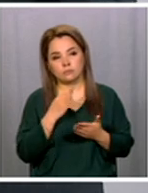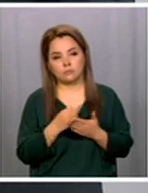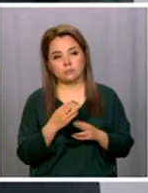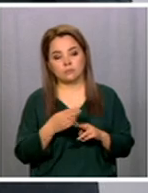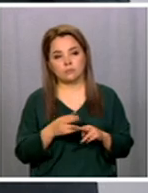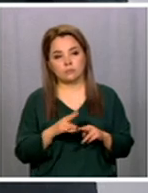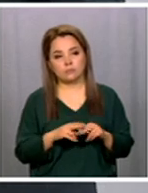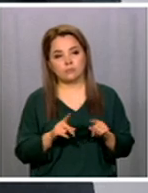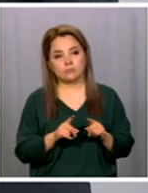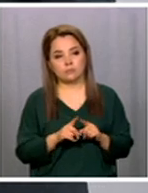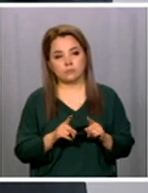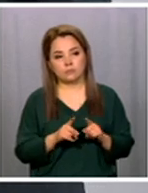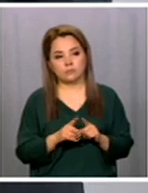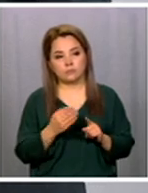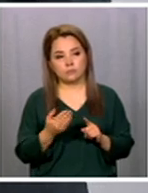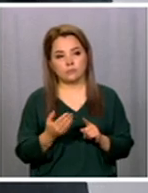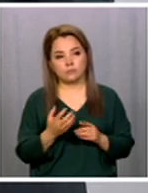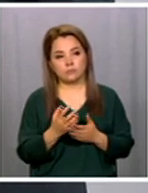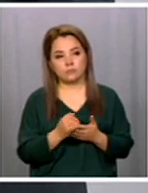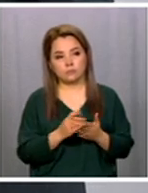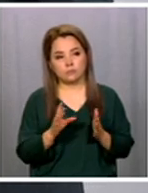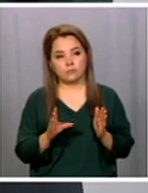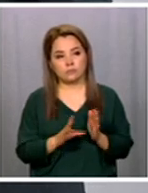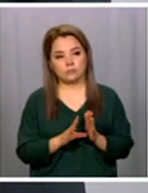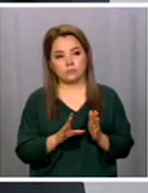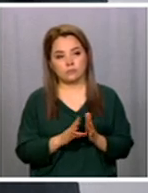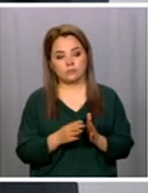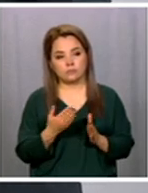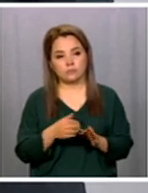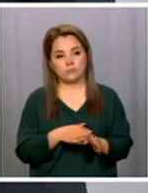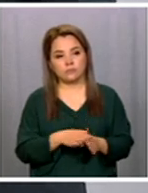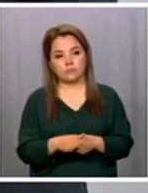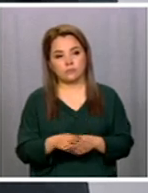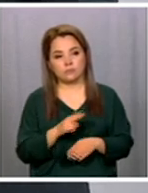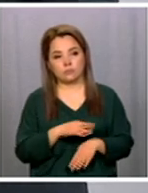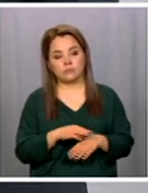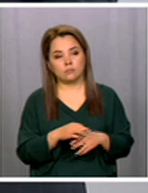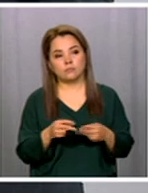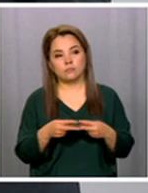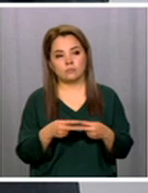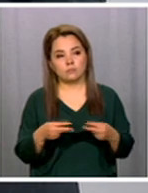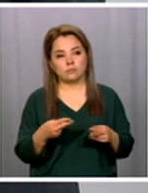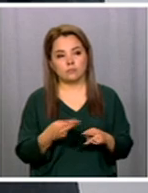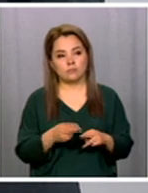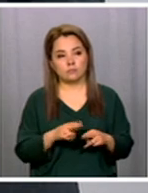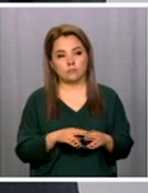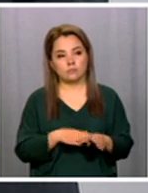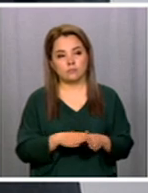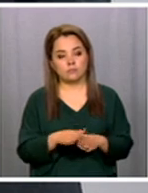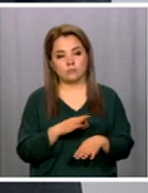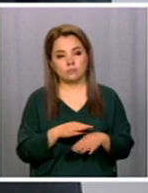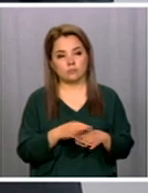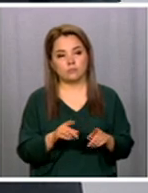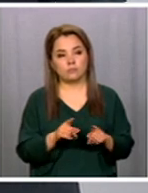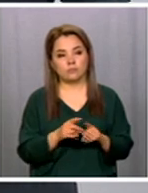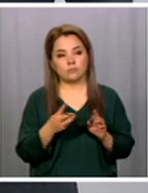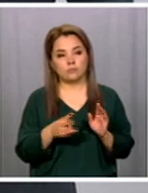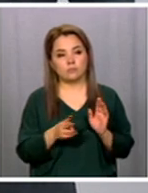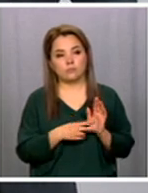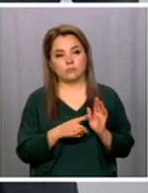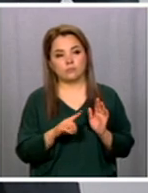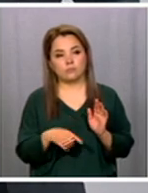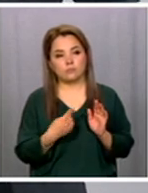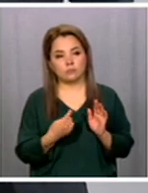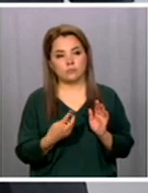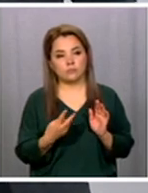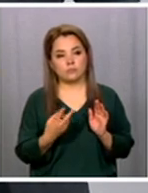қоса, потенциалдық энергиямыз бұл атқарылған жұмысқа тең. Және атқарылған жұмысымызда 37,15